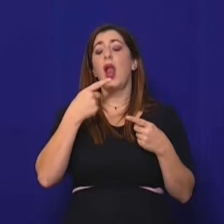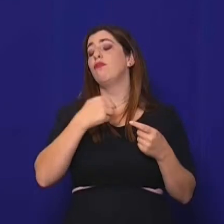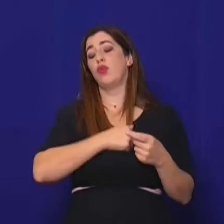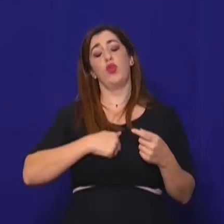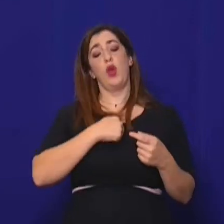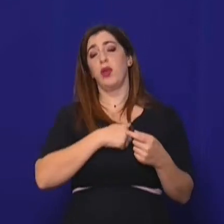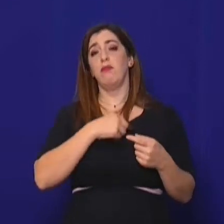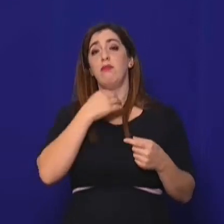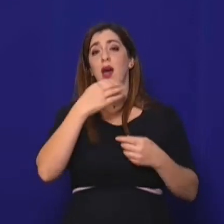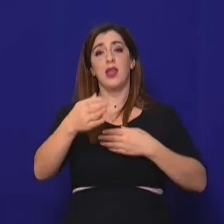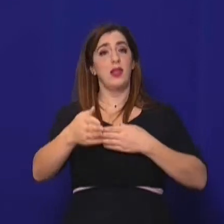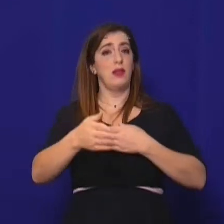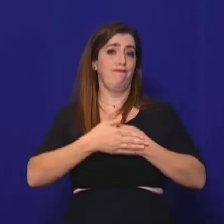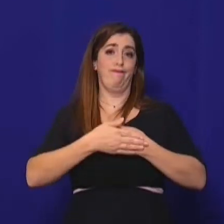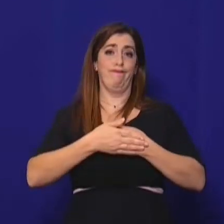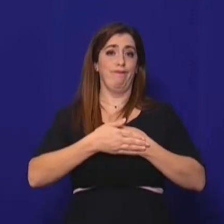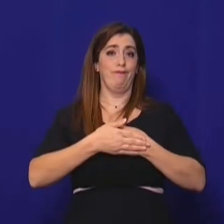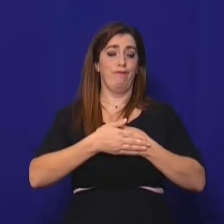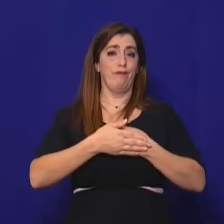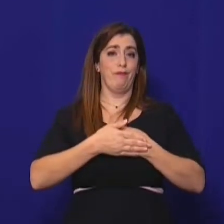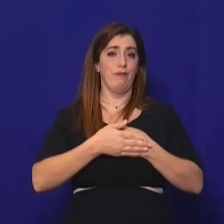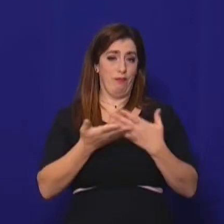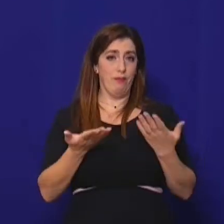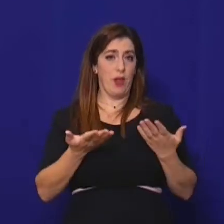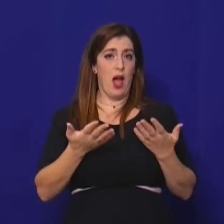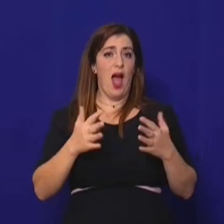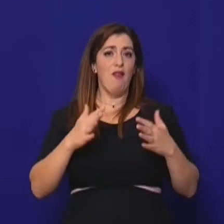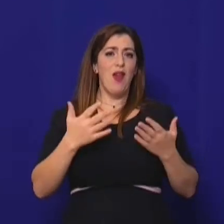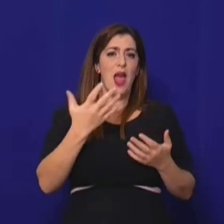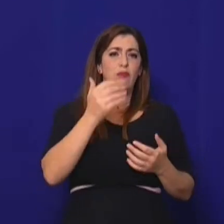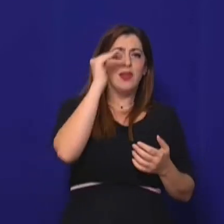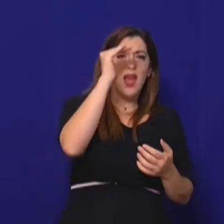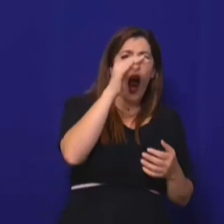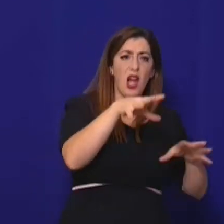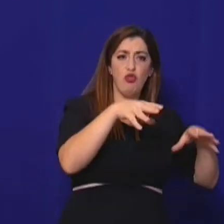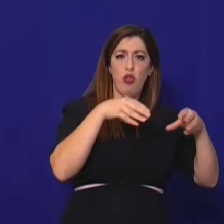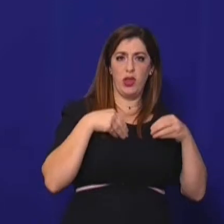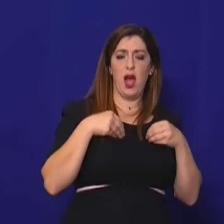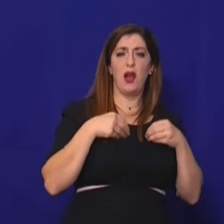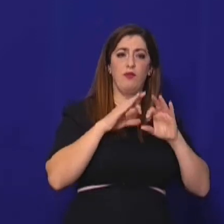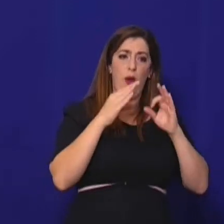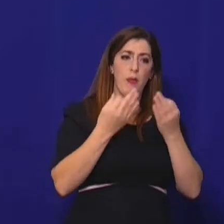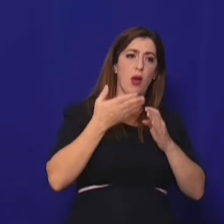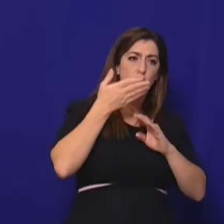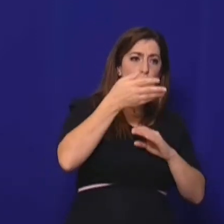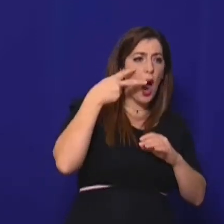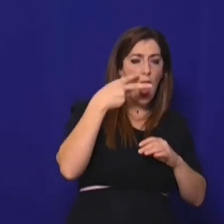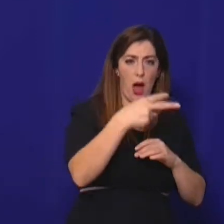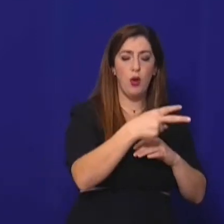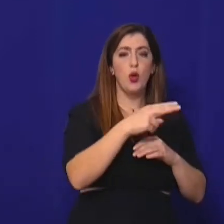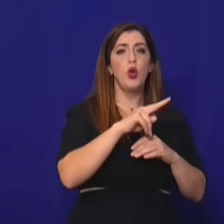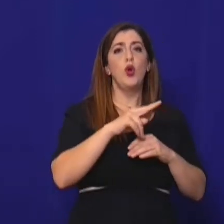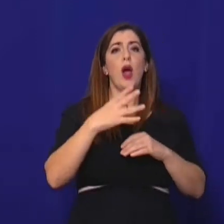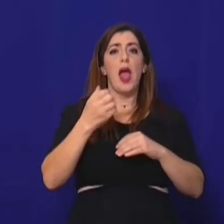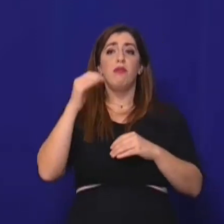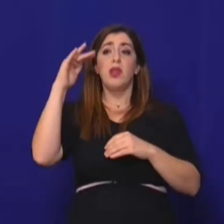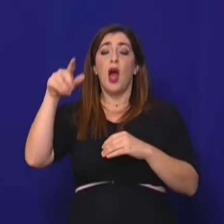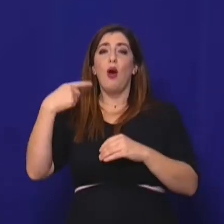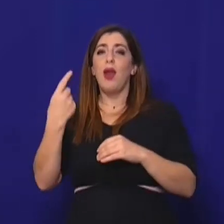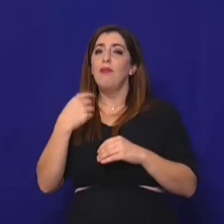partikolari x'inhi ir-raġuni li ċerti homes qed jaċċettaw u ċerti homes oħrajn le. U mistoqsija